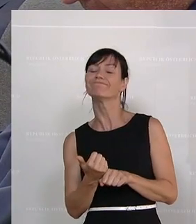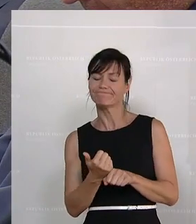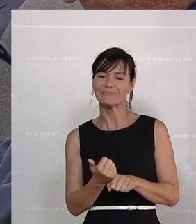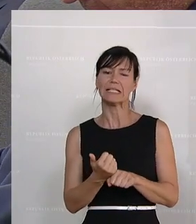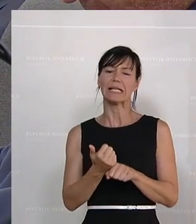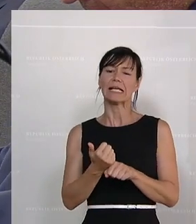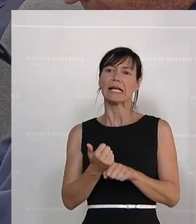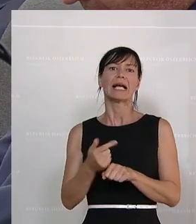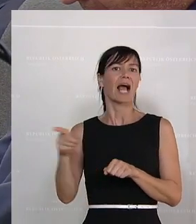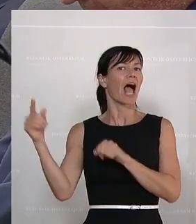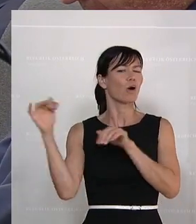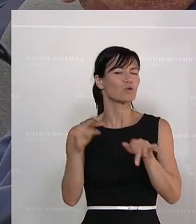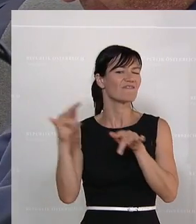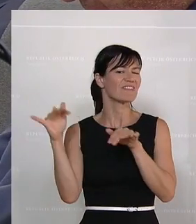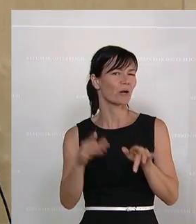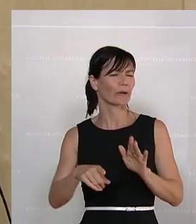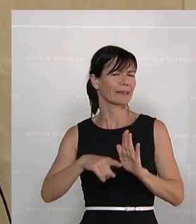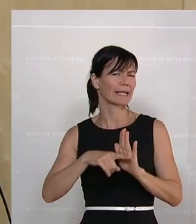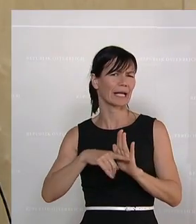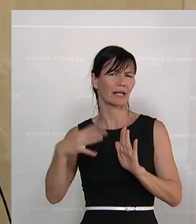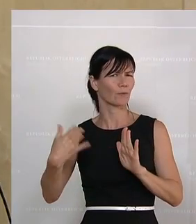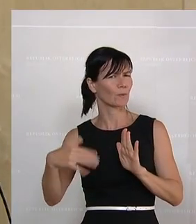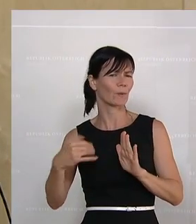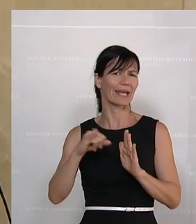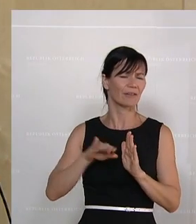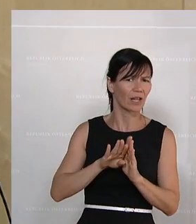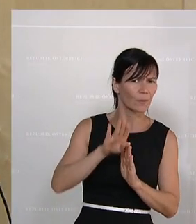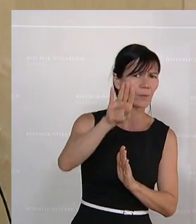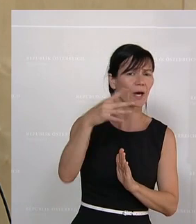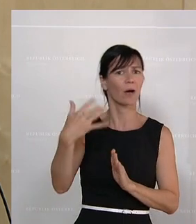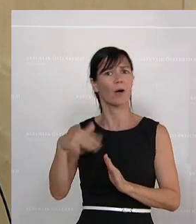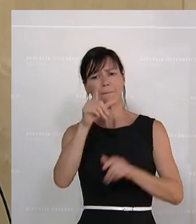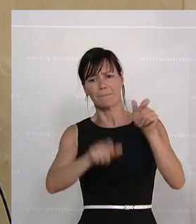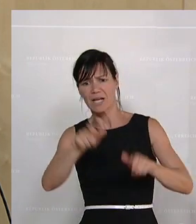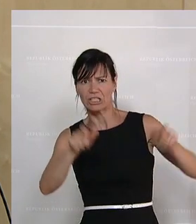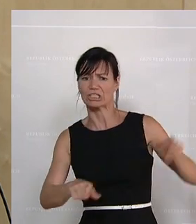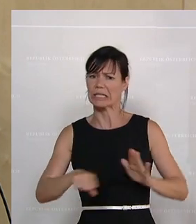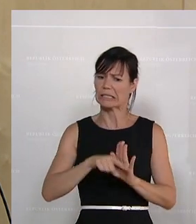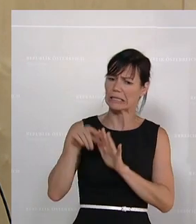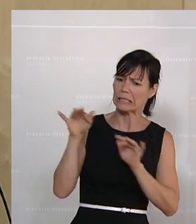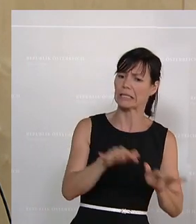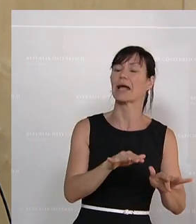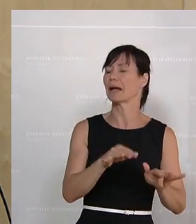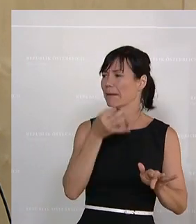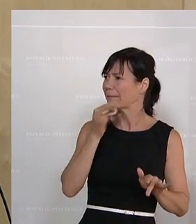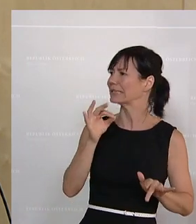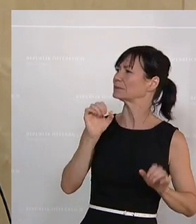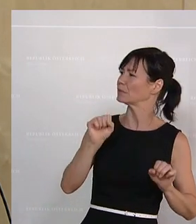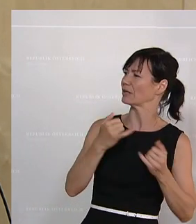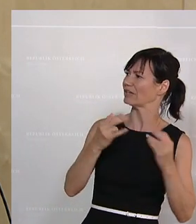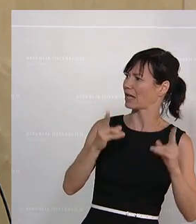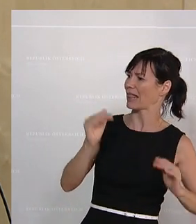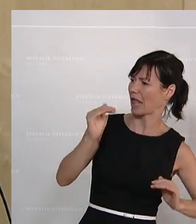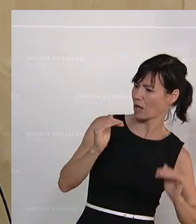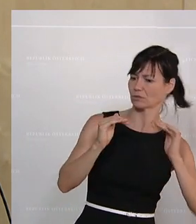der hohen inflation auf die menschen auch auf den wirtschaftsstandort österreich insgesamt bestmöglich abzufedern das ist der job